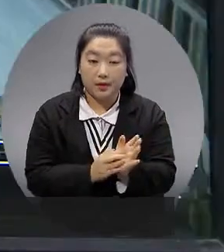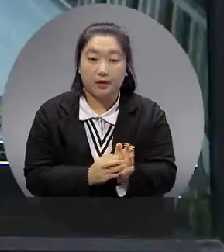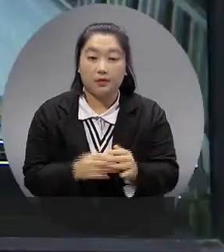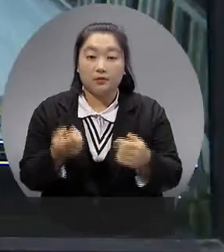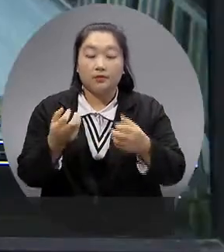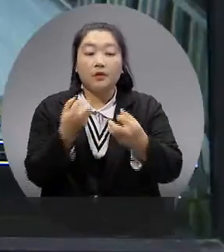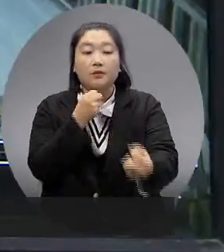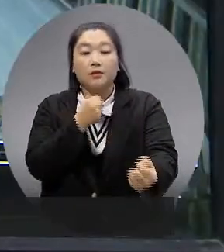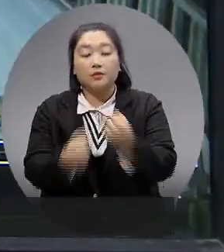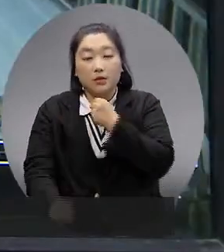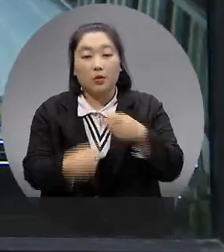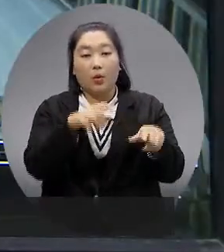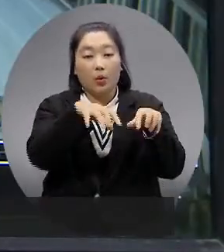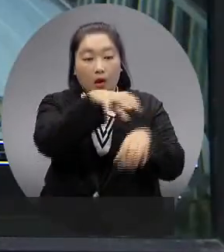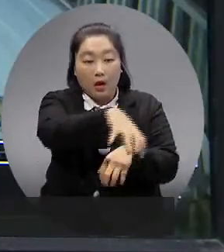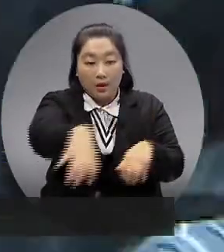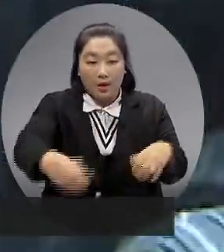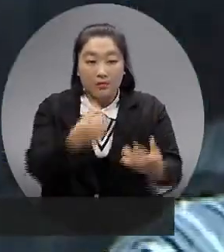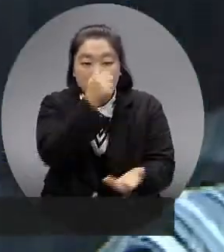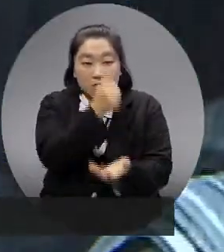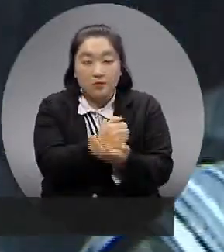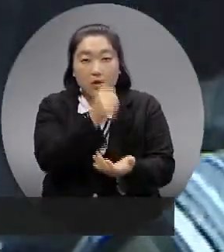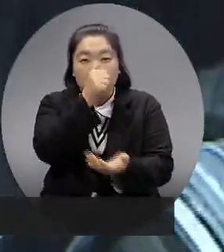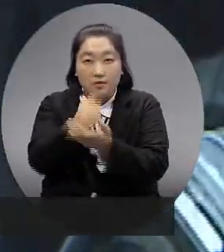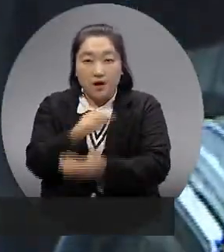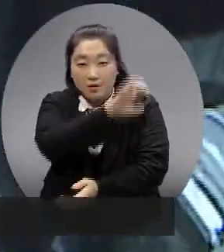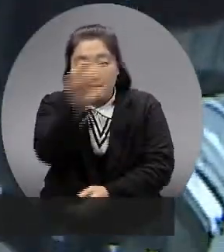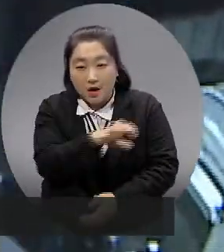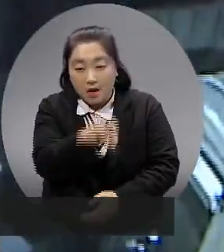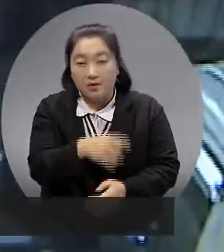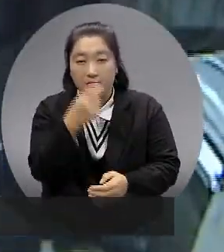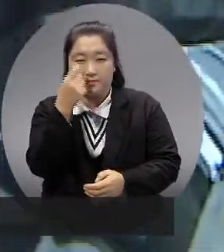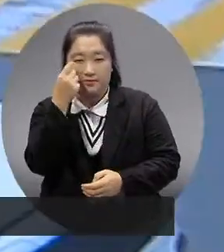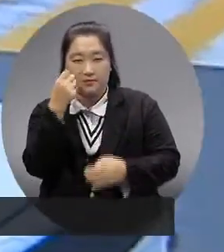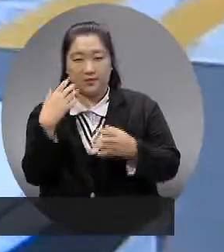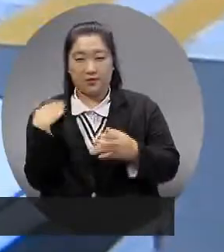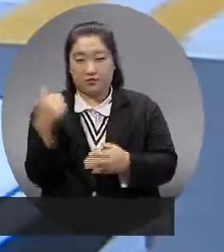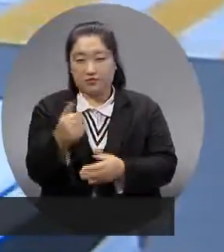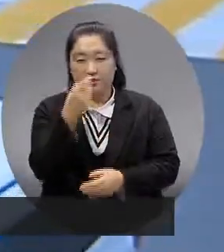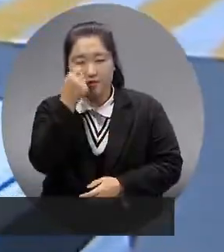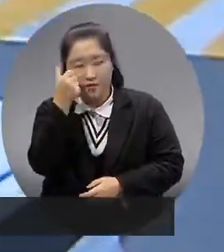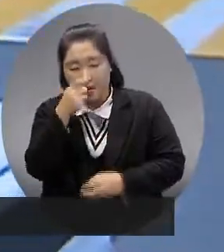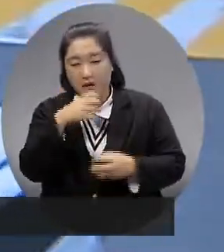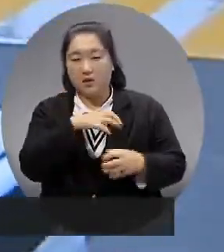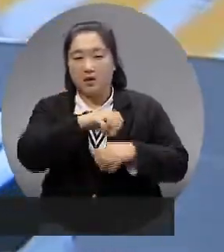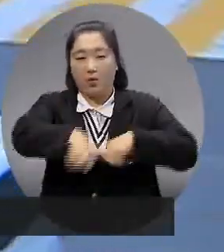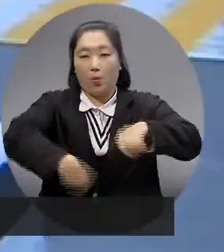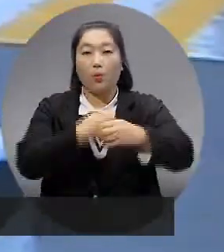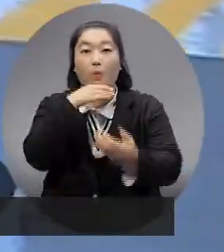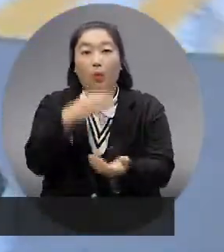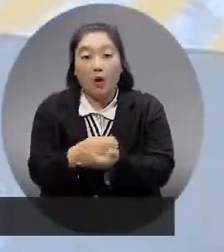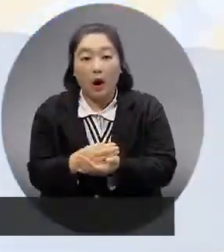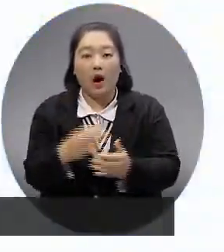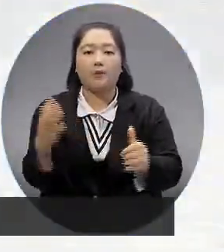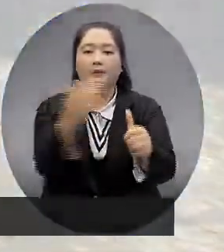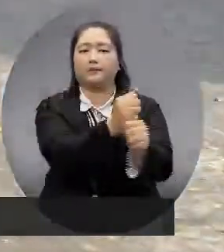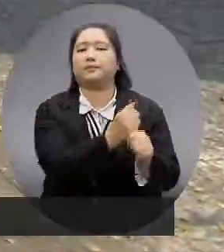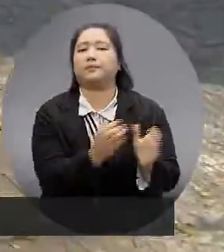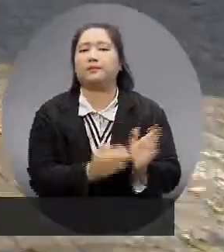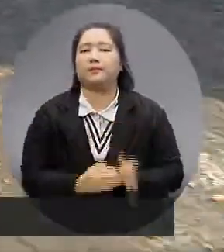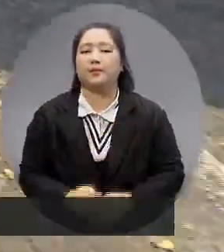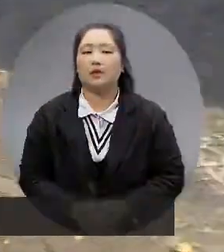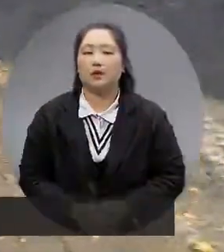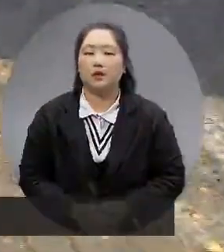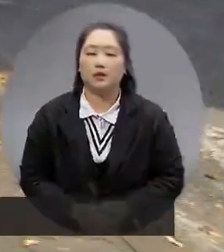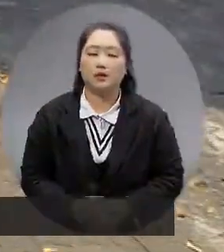이런데도 비슷한 장소에서 비슷한 범행을 반복하다 눈치챈 업주들에게 거꾸로 속아 덜미를 잡혔습니다.